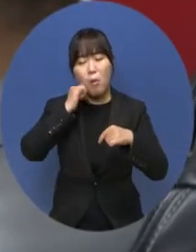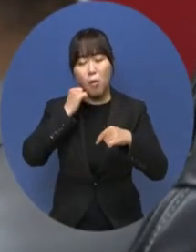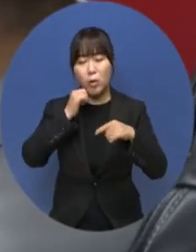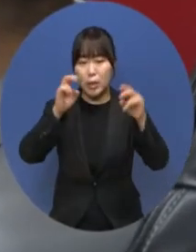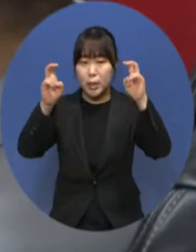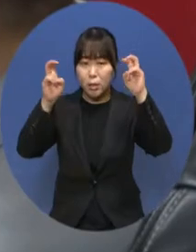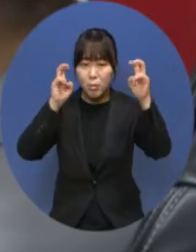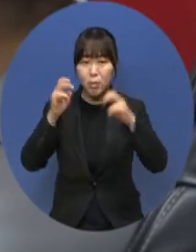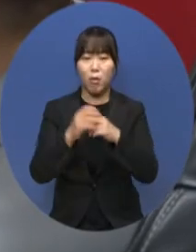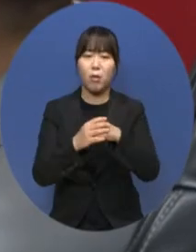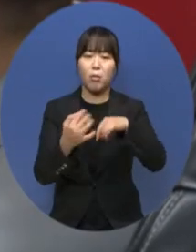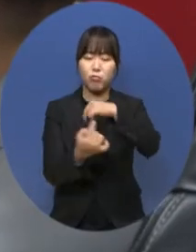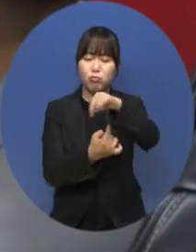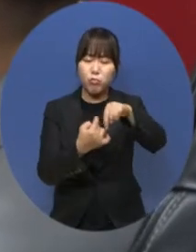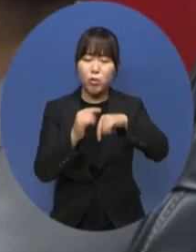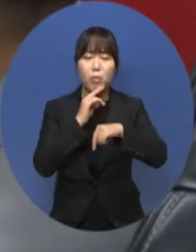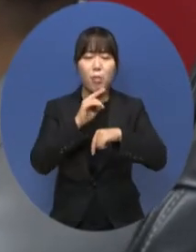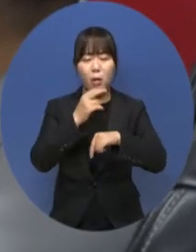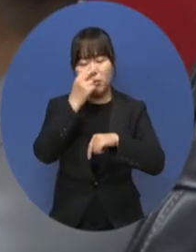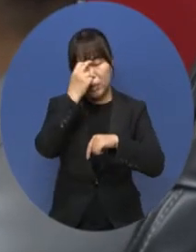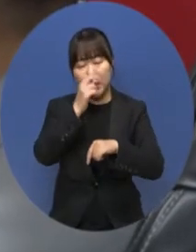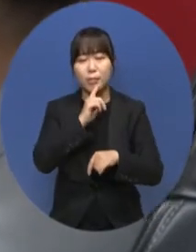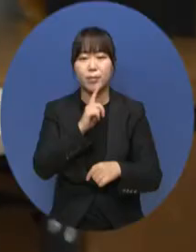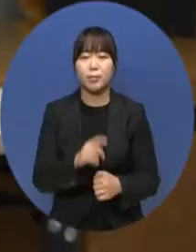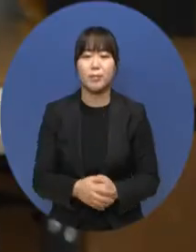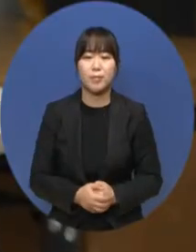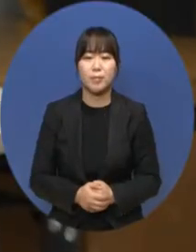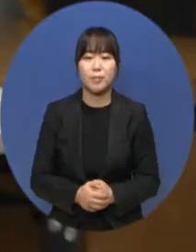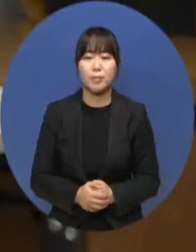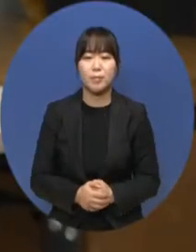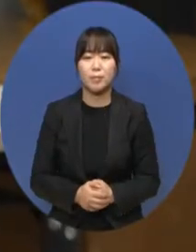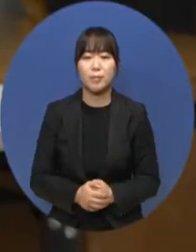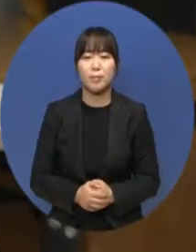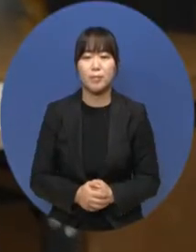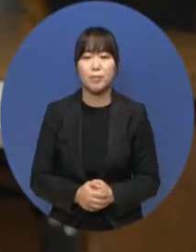기업들은 운영난이 심각하다고 설명했습니다.